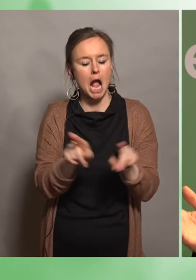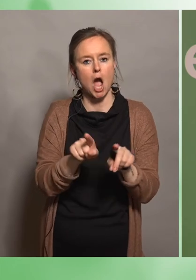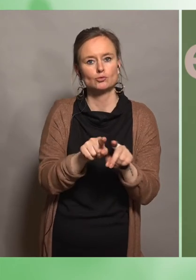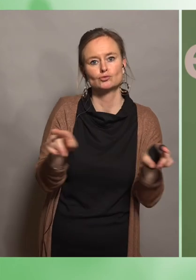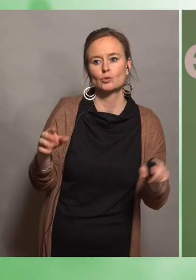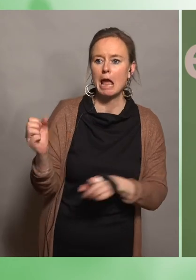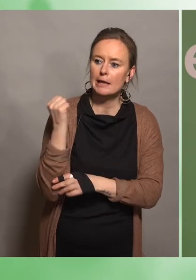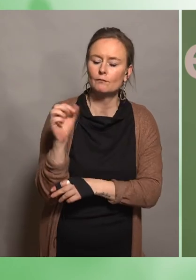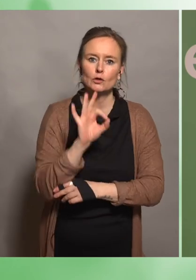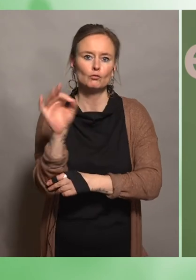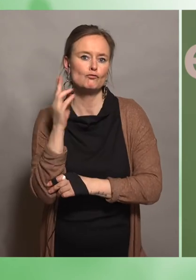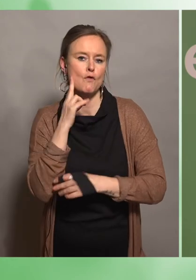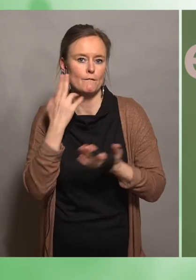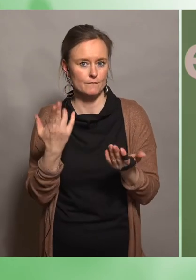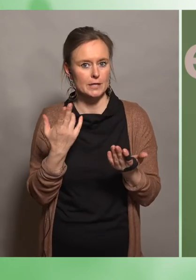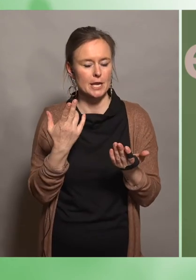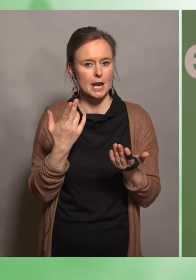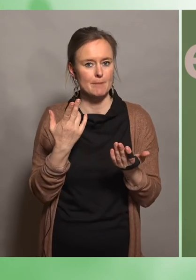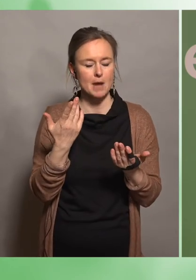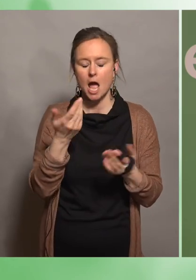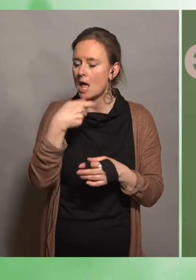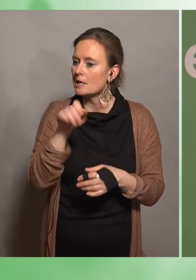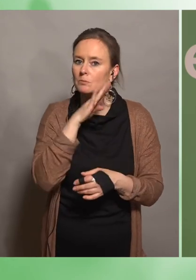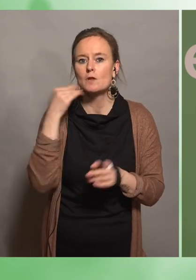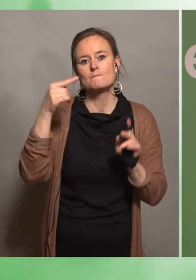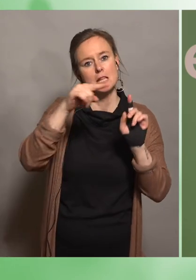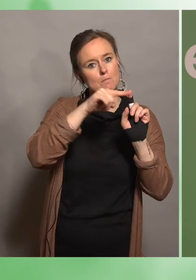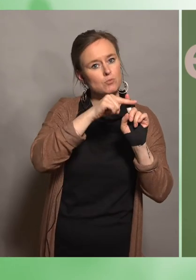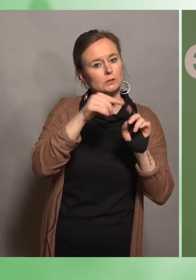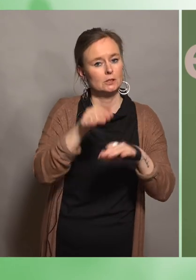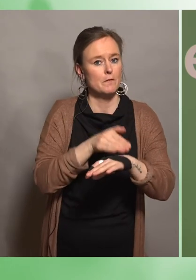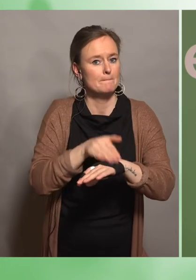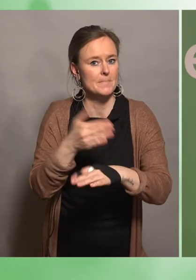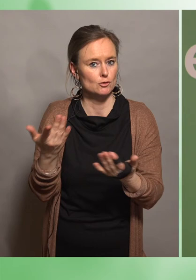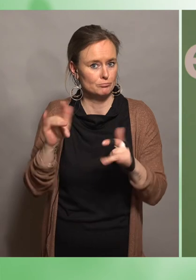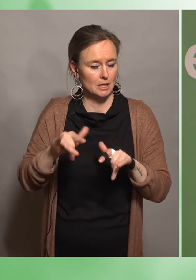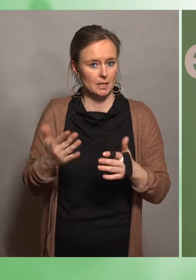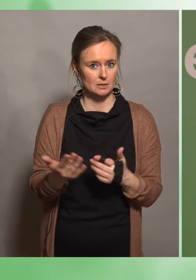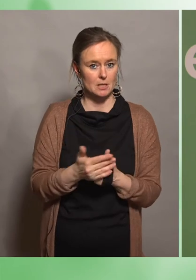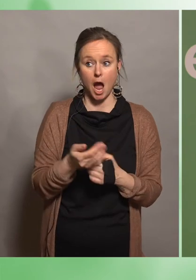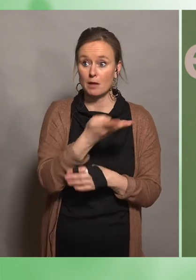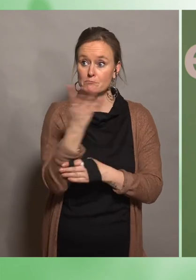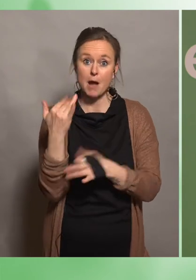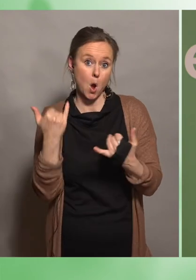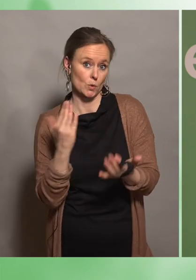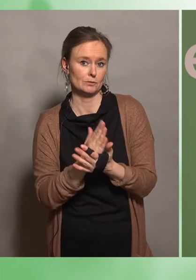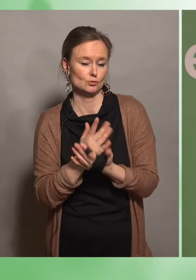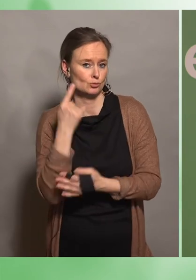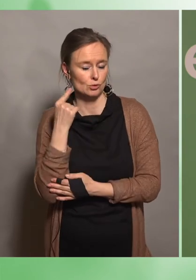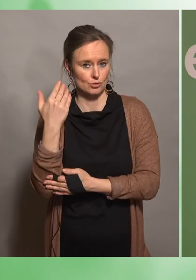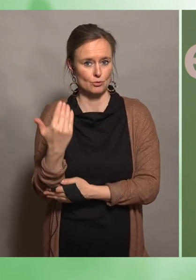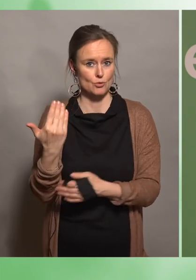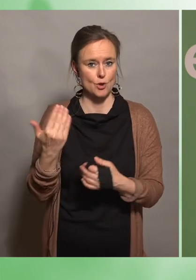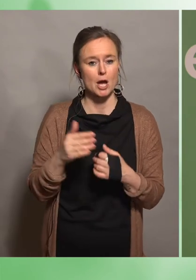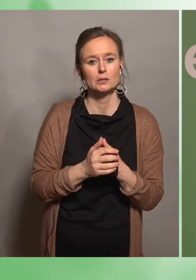gibt es also eine Reihe von positiven Beispielen. Wir haben sie heute also so einige gehört. Und ich möchte also jetzt noch verweisen kurz auf